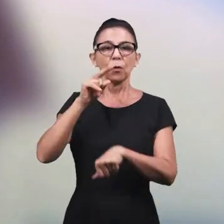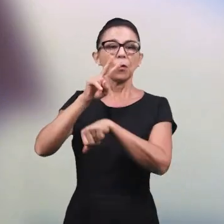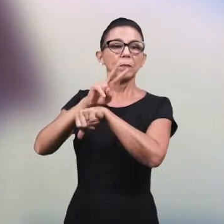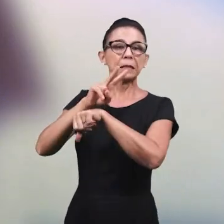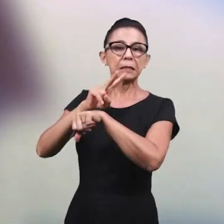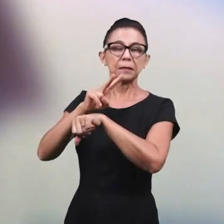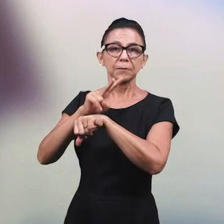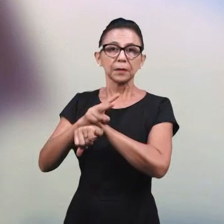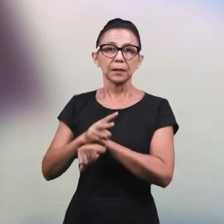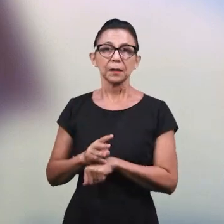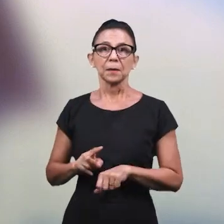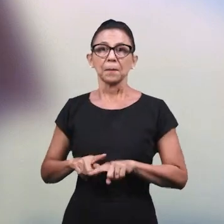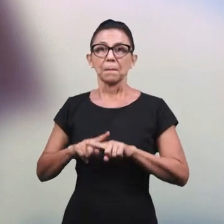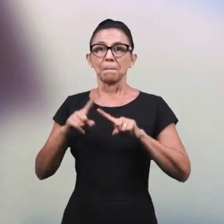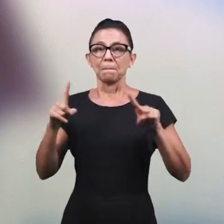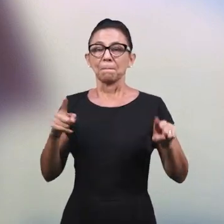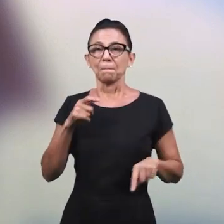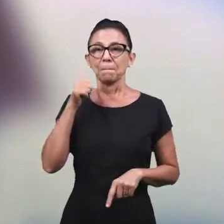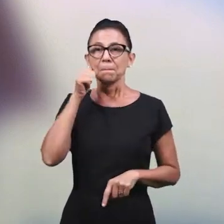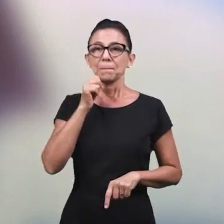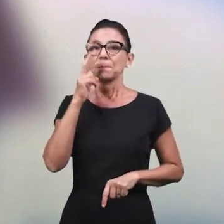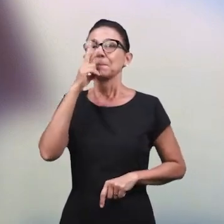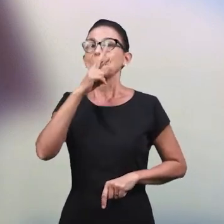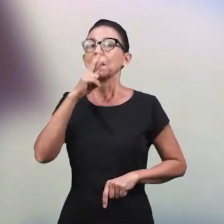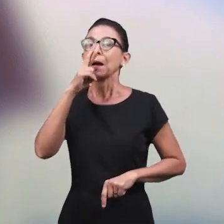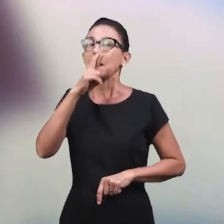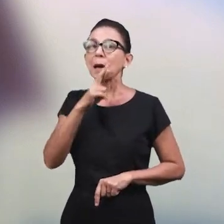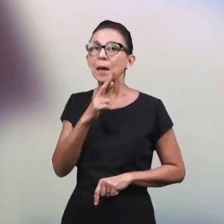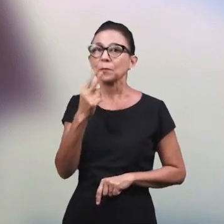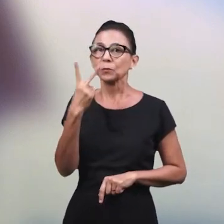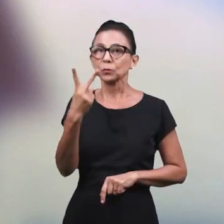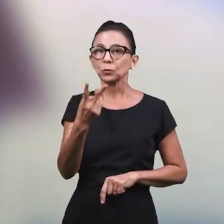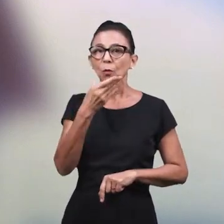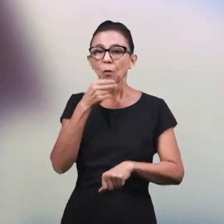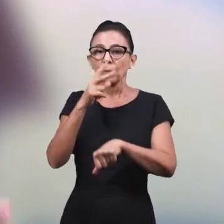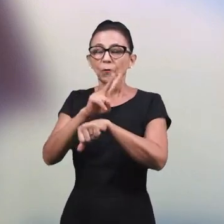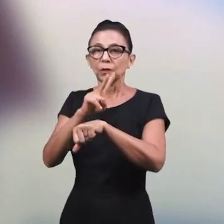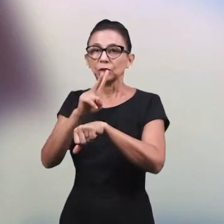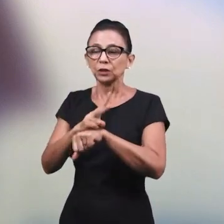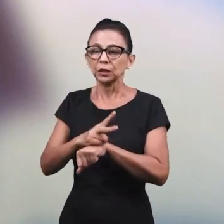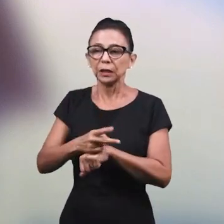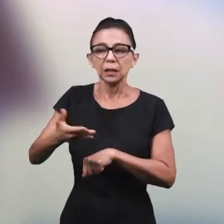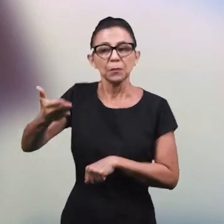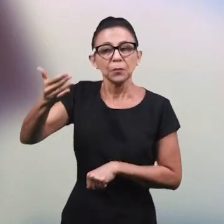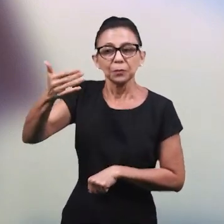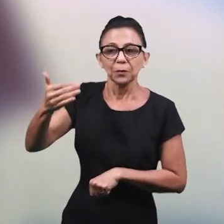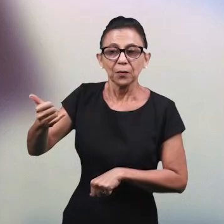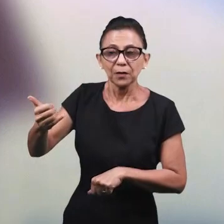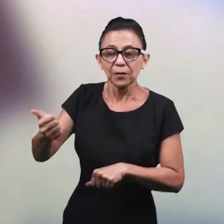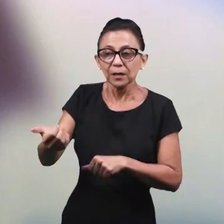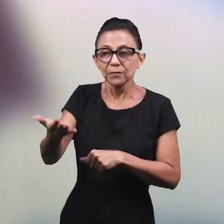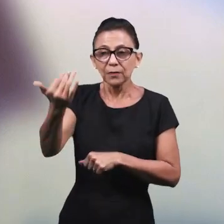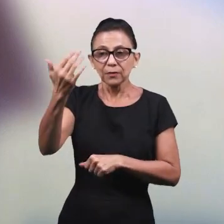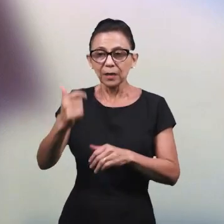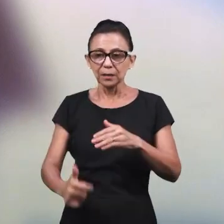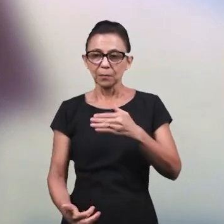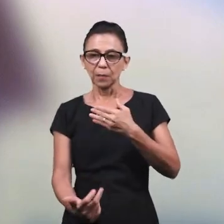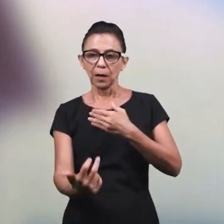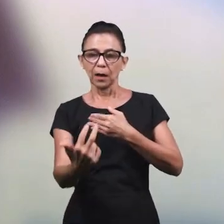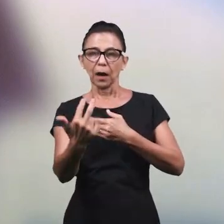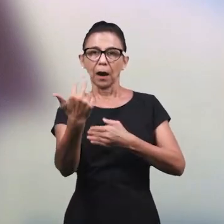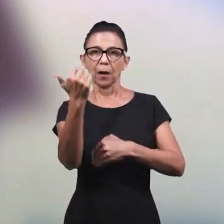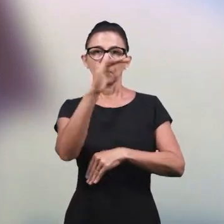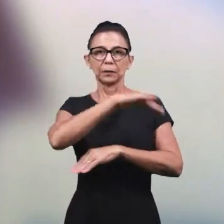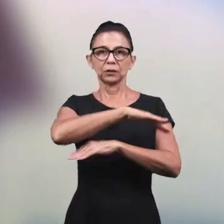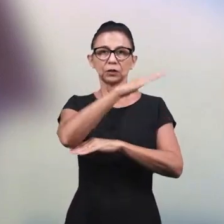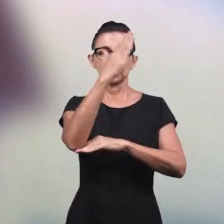des merveilles et du pouvoir du Dieu d'Israël et elle a cru dans le roi d'Israël. Elle savait que Jéricho